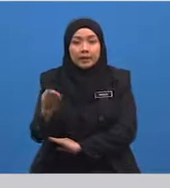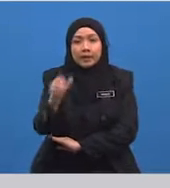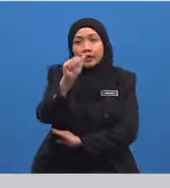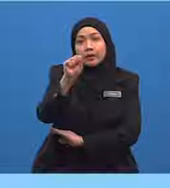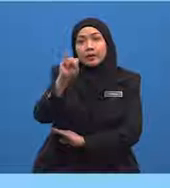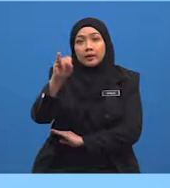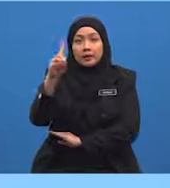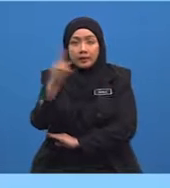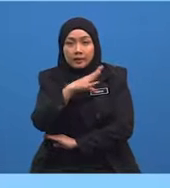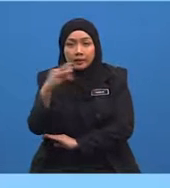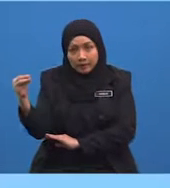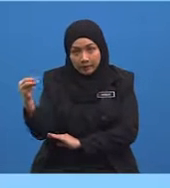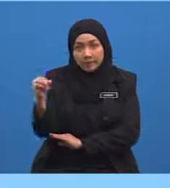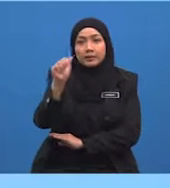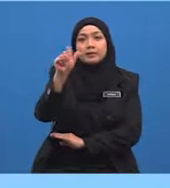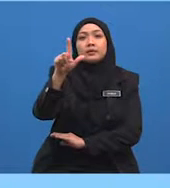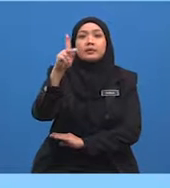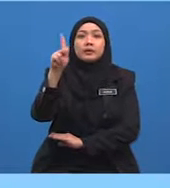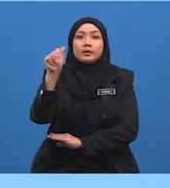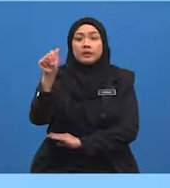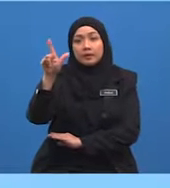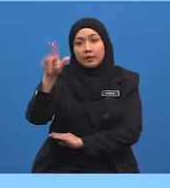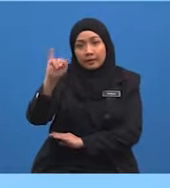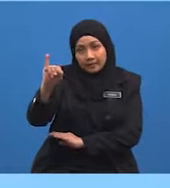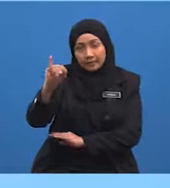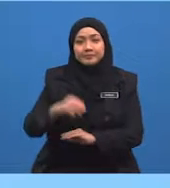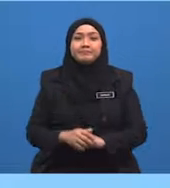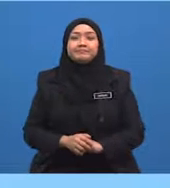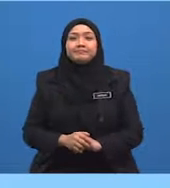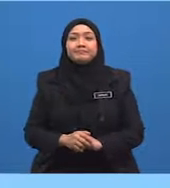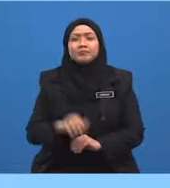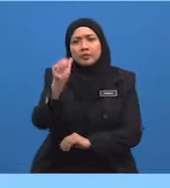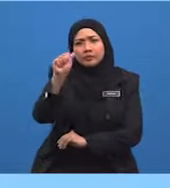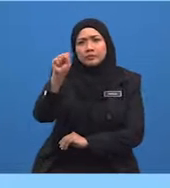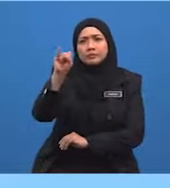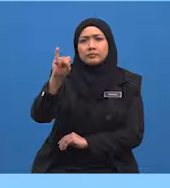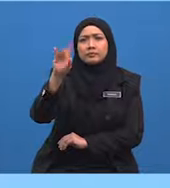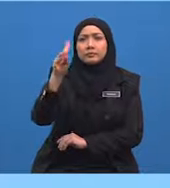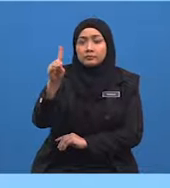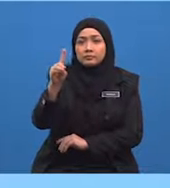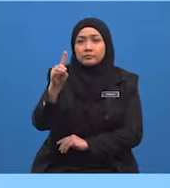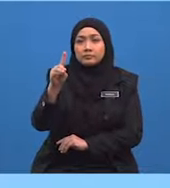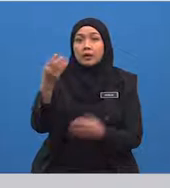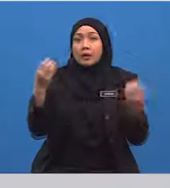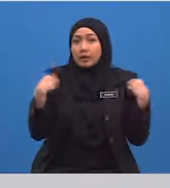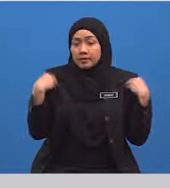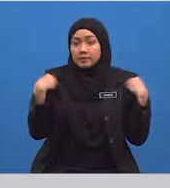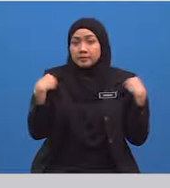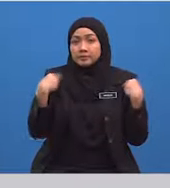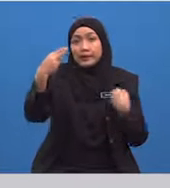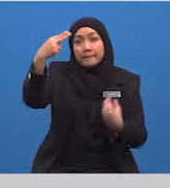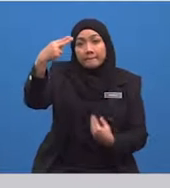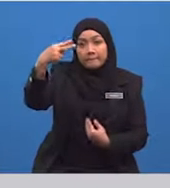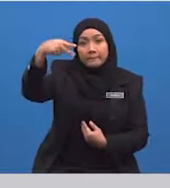beralkali. Bahan yang berasid mempunyai nilai pH kurang daripada 7.